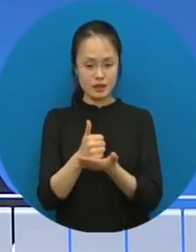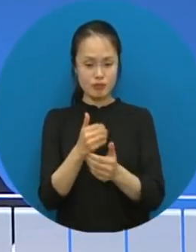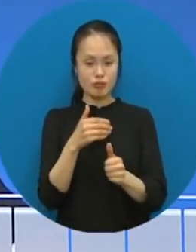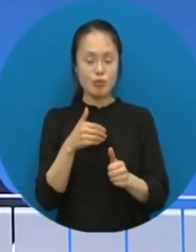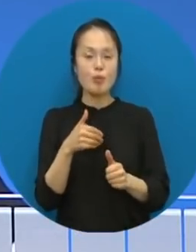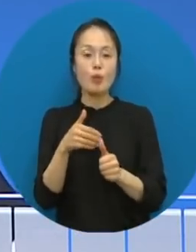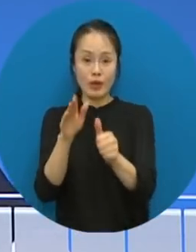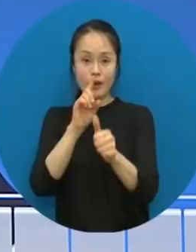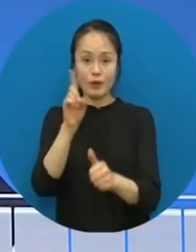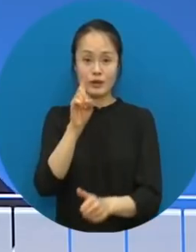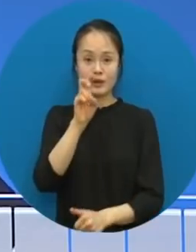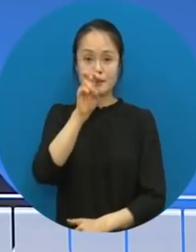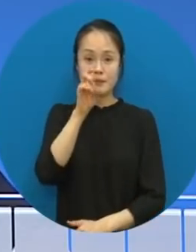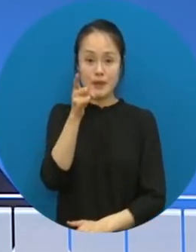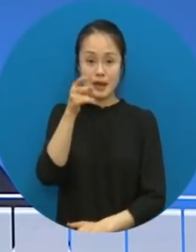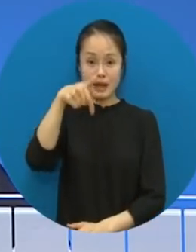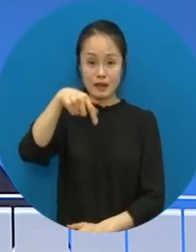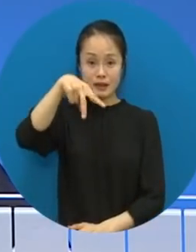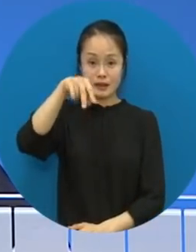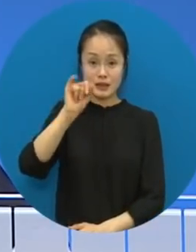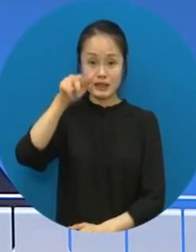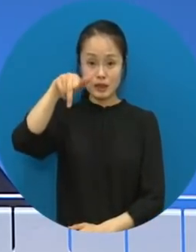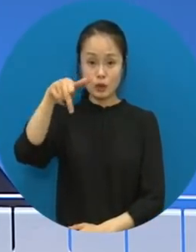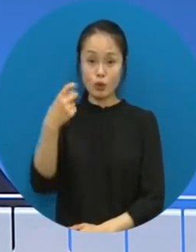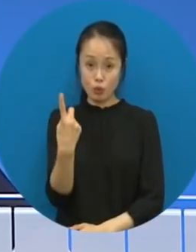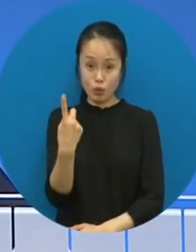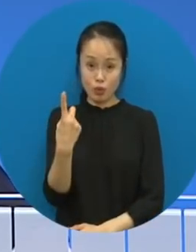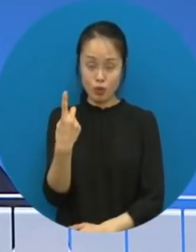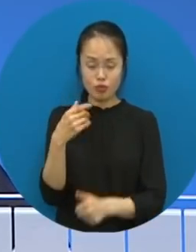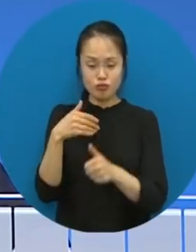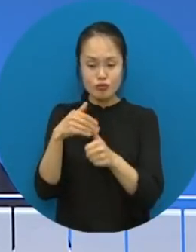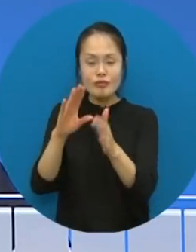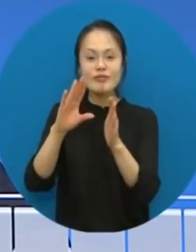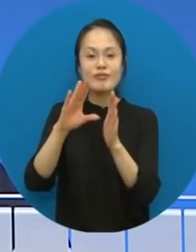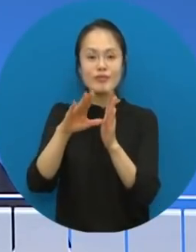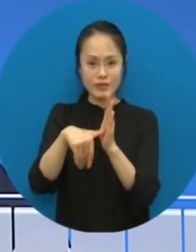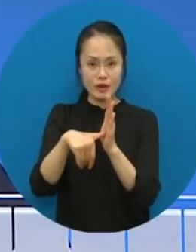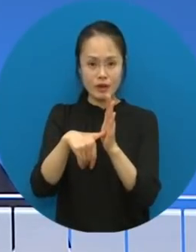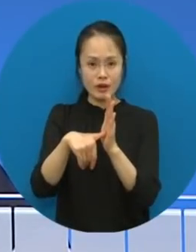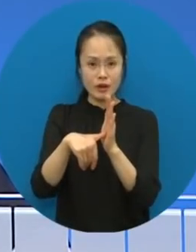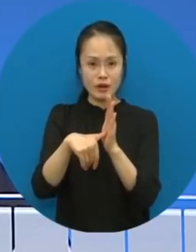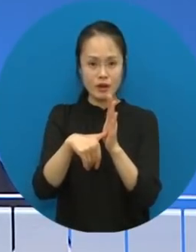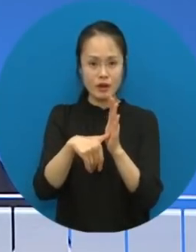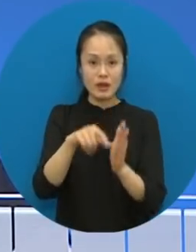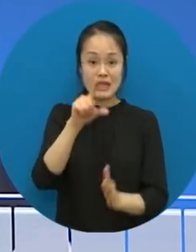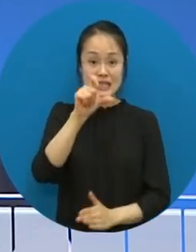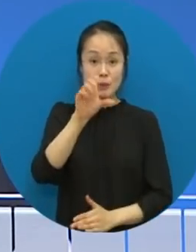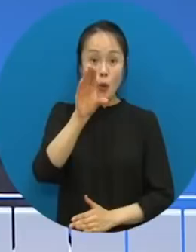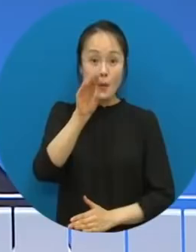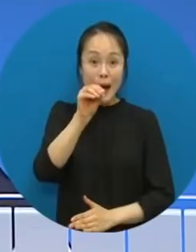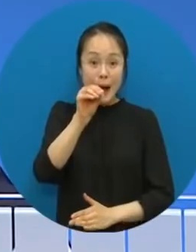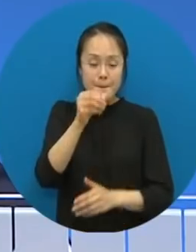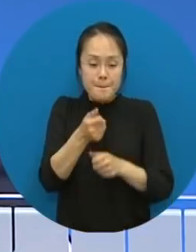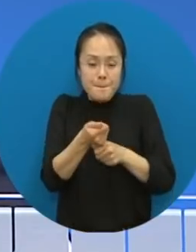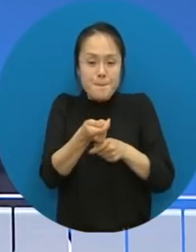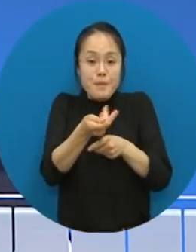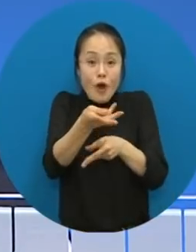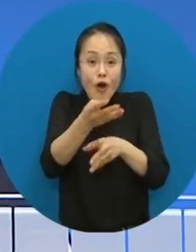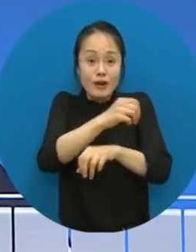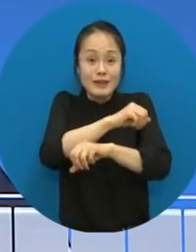저희는 잘 몰랐습니다. 네, 보내시고서 몇 달 안 돼서 120에이커 15만 평의 땅을 허락하여 주시고